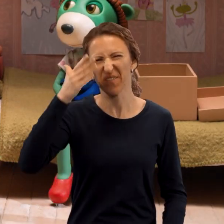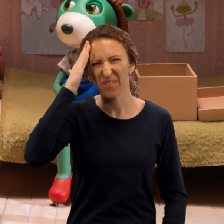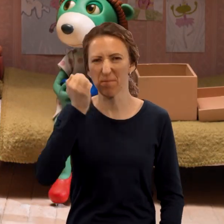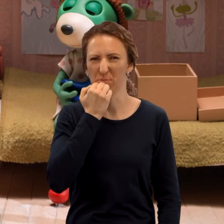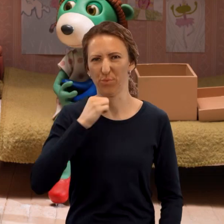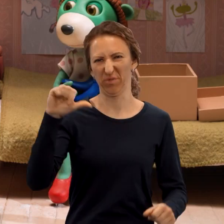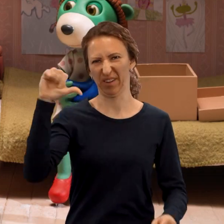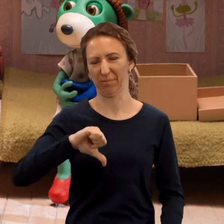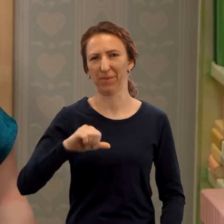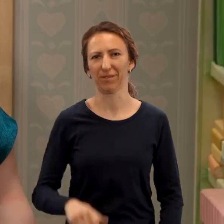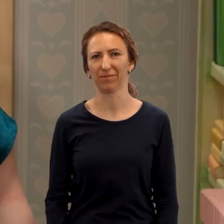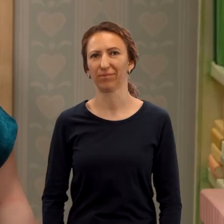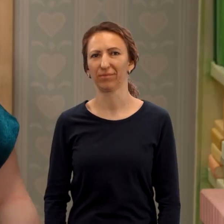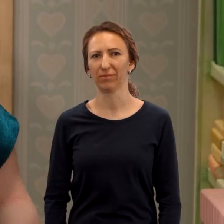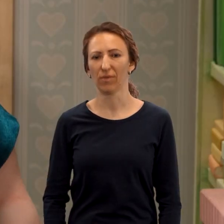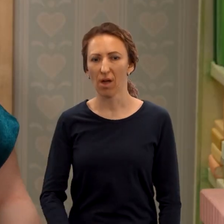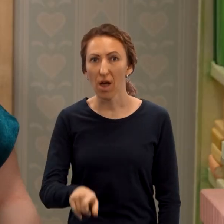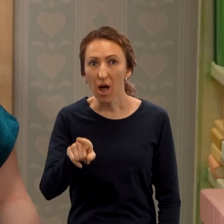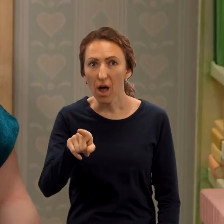że są do niczego.